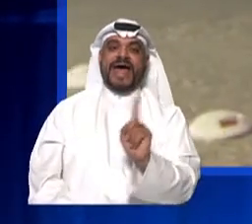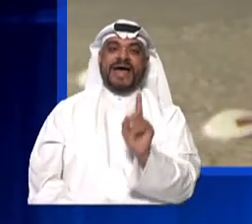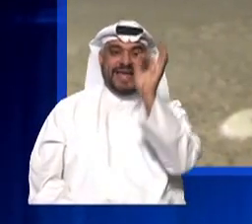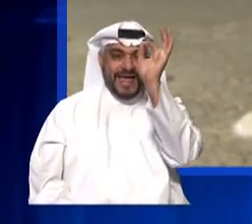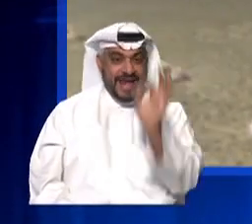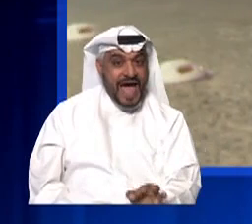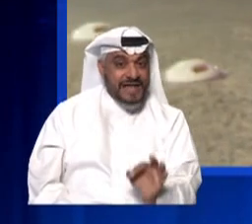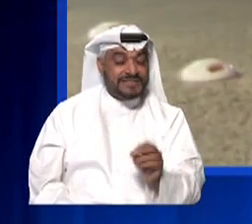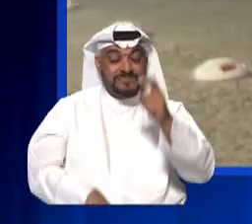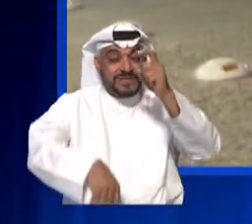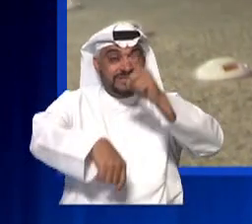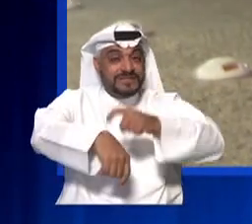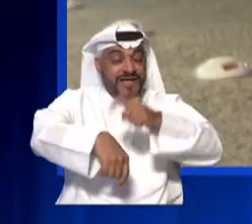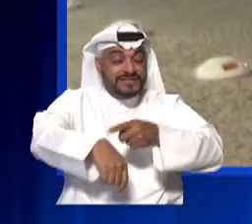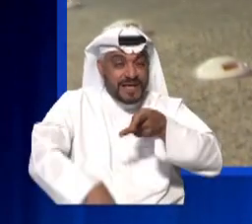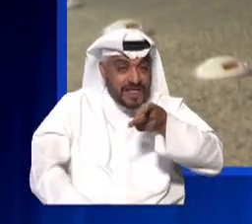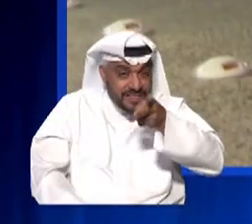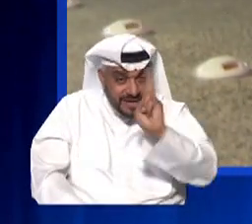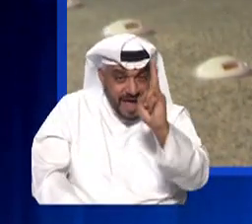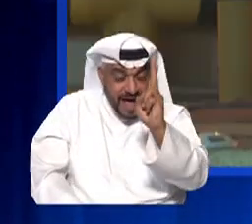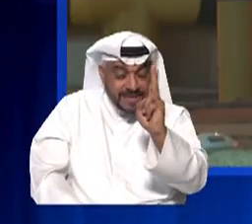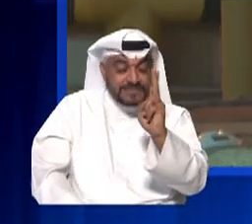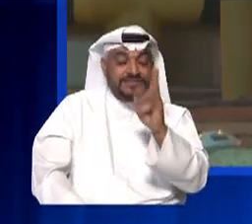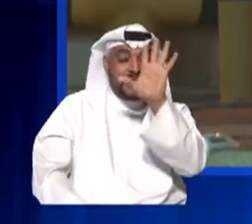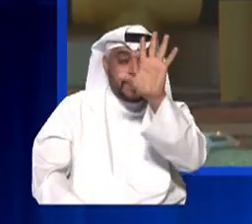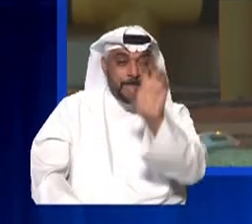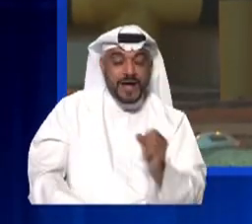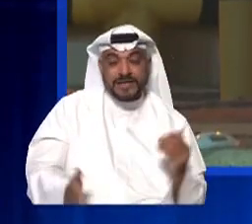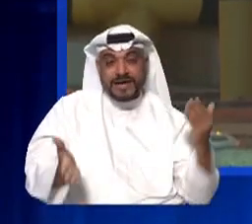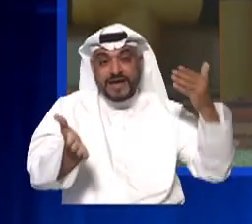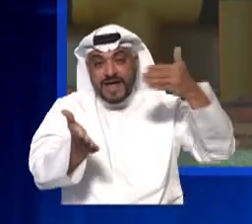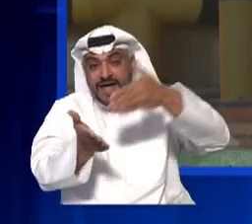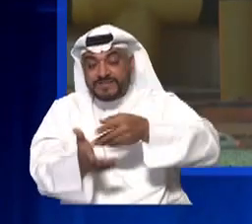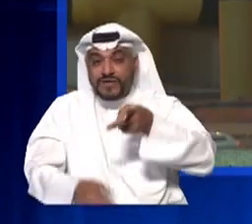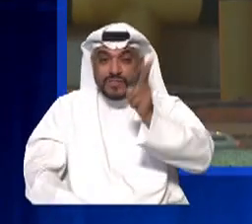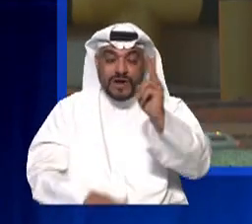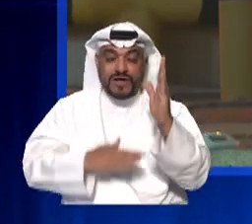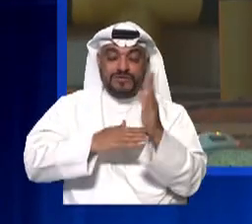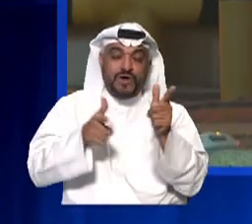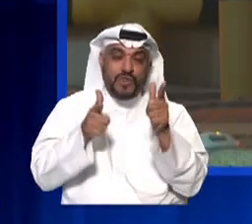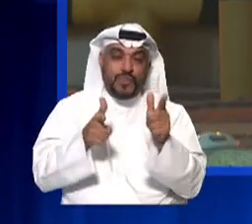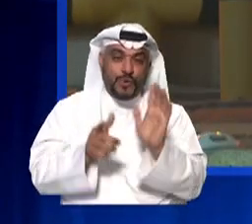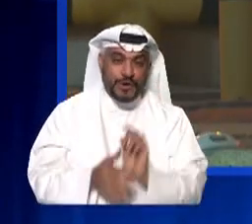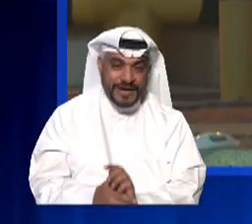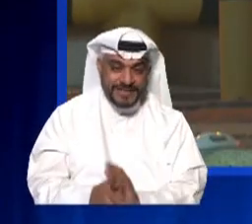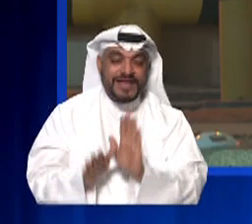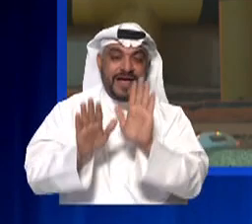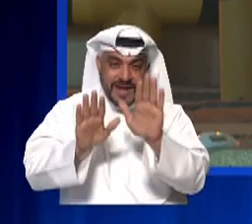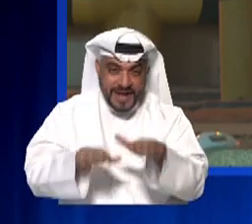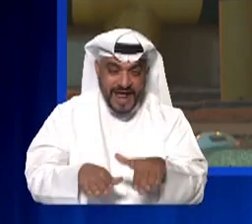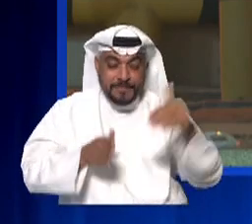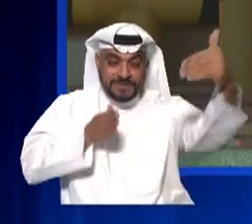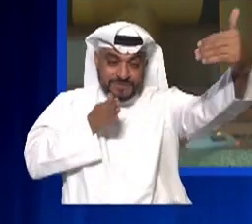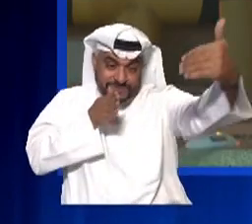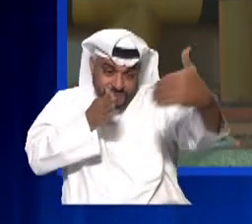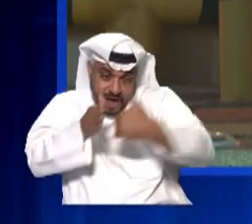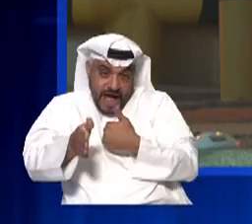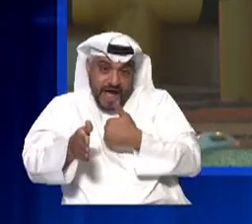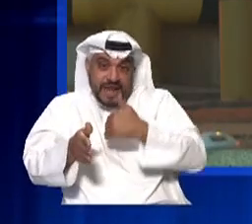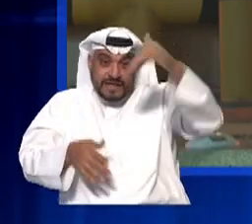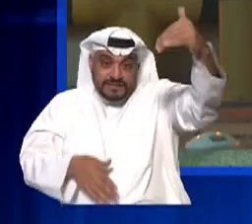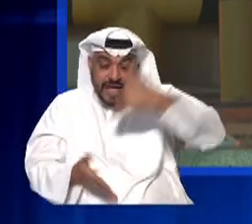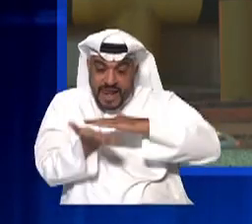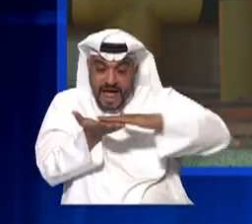فترة الدخول من الساعة 12 مساء إلى الساعة 12 صباحا. الدخول فقط